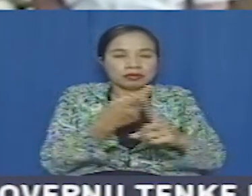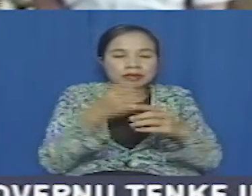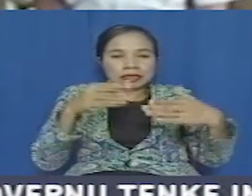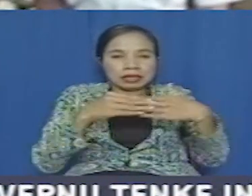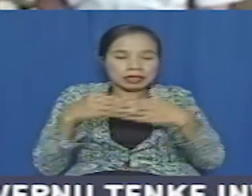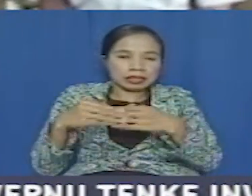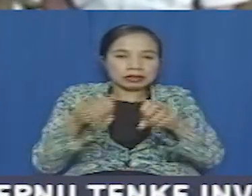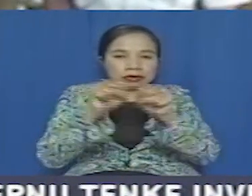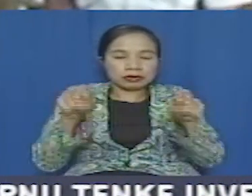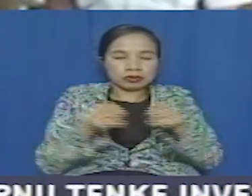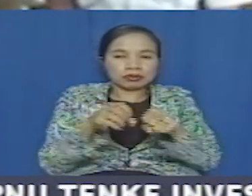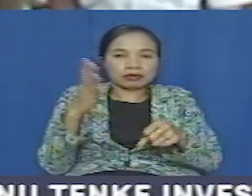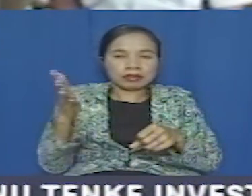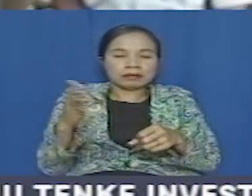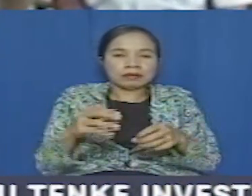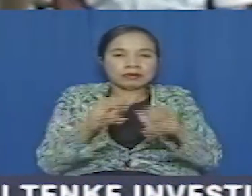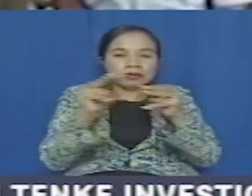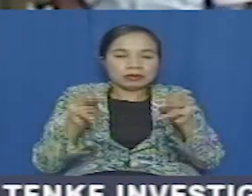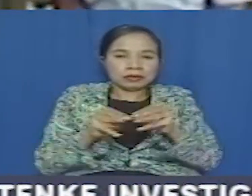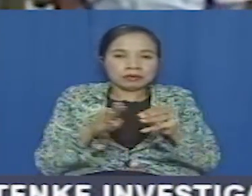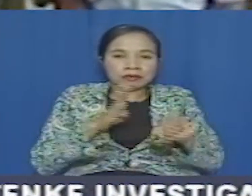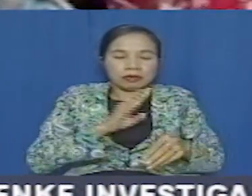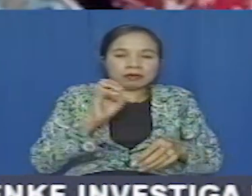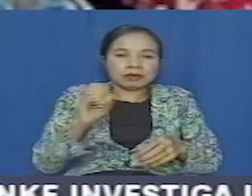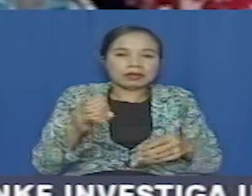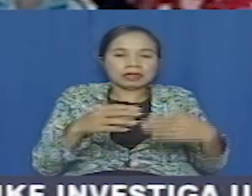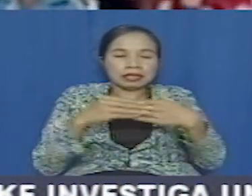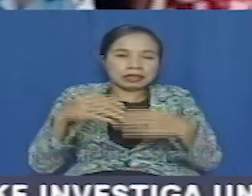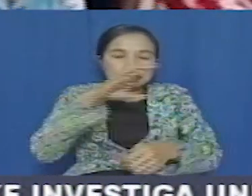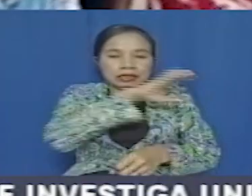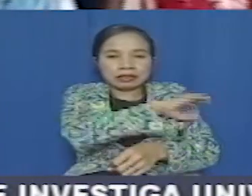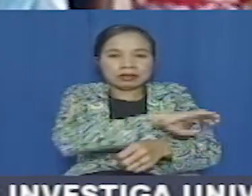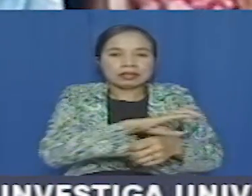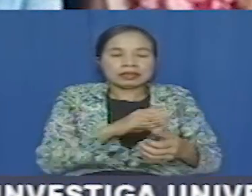munisipi Bobanaro administrador posto administrativo nen autoridade de segurança no